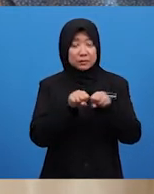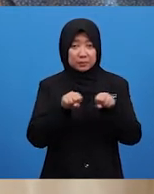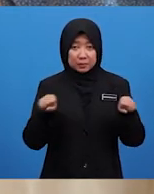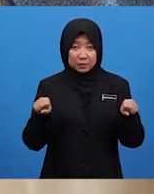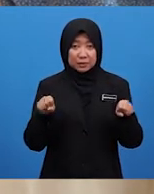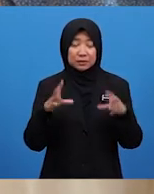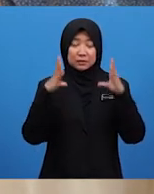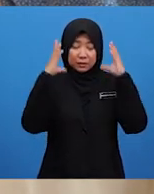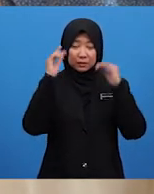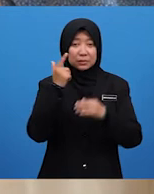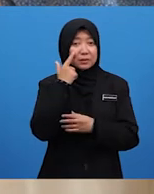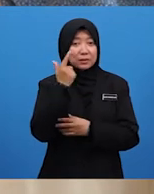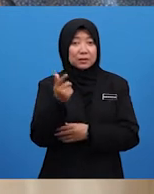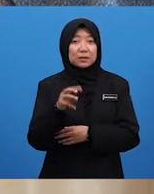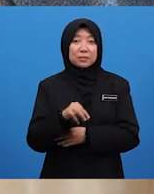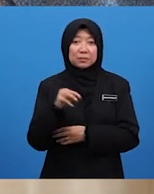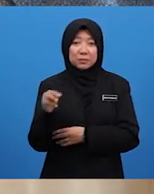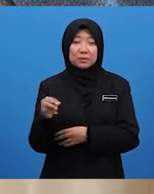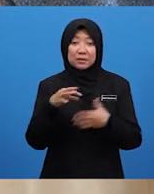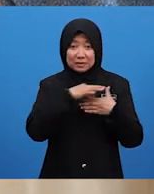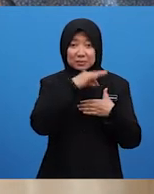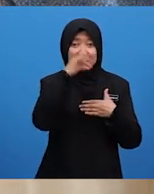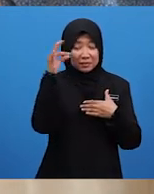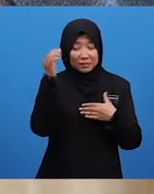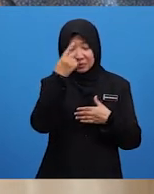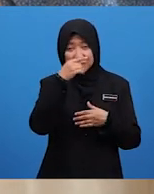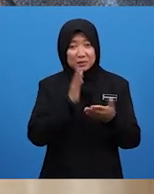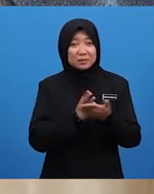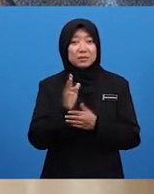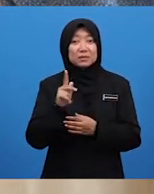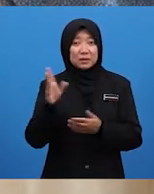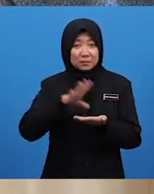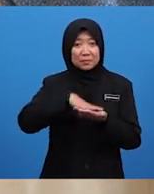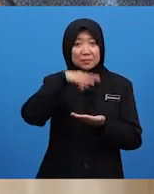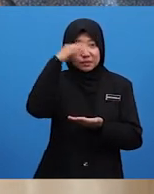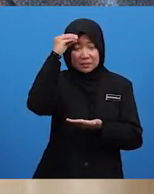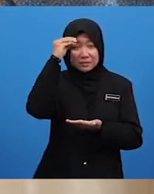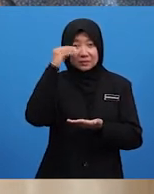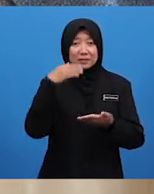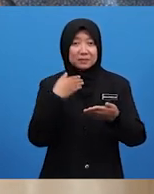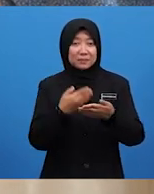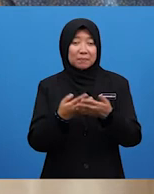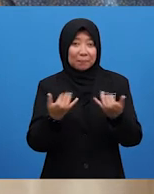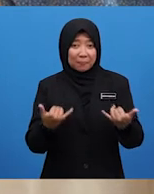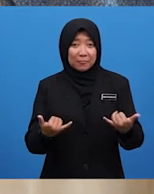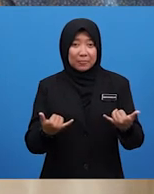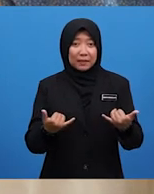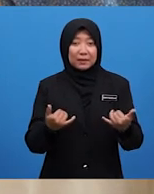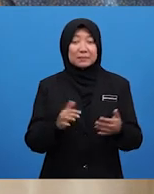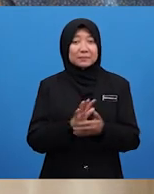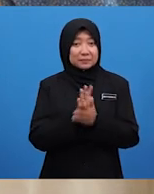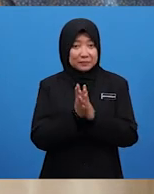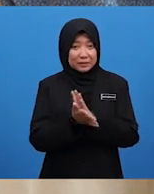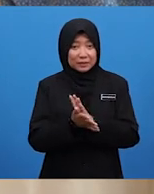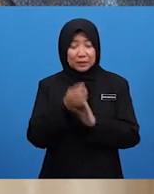smoking. Cikgu lihat murid masih bersemangat meneruskan pembelajaran sehingga kini.